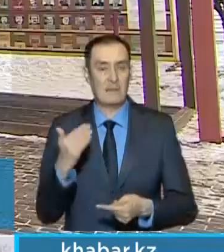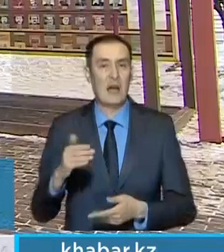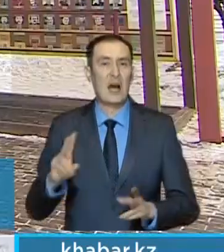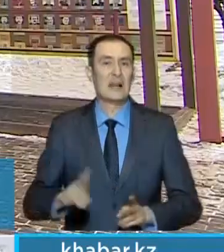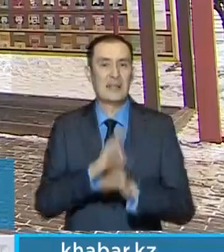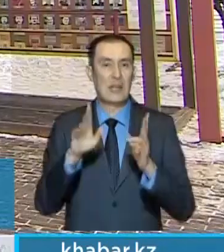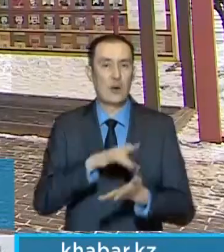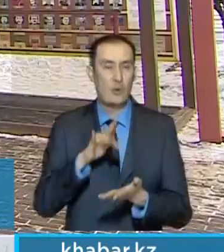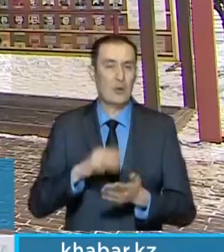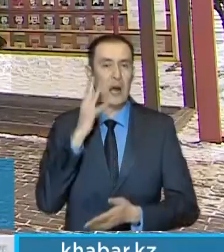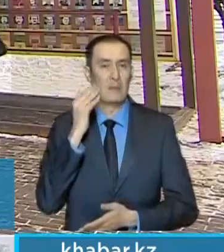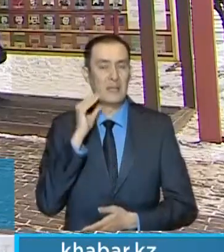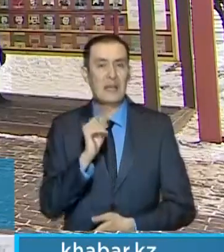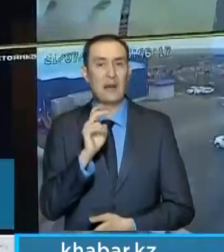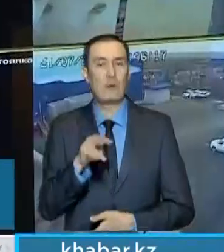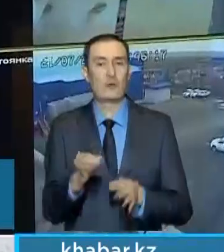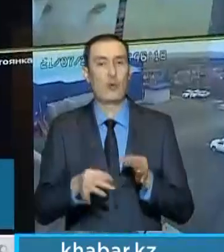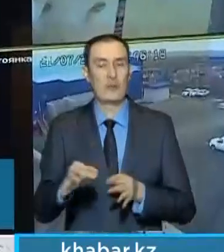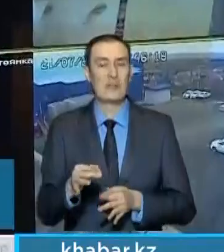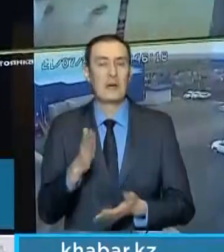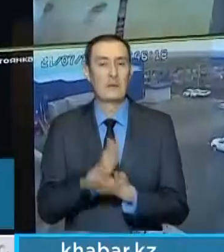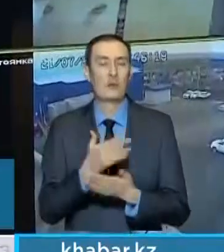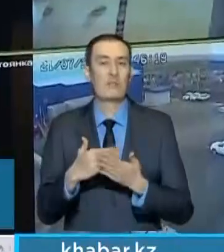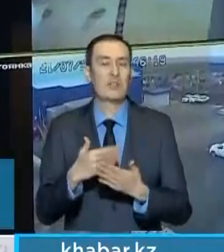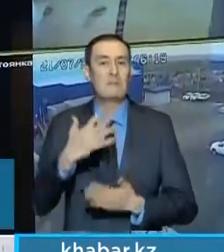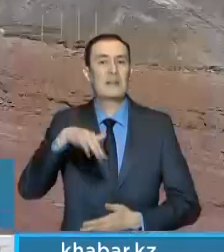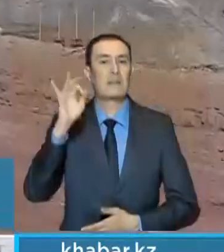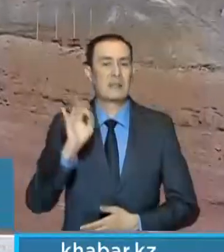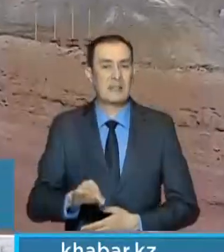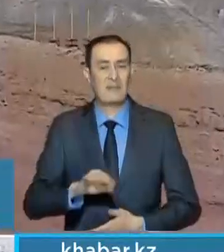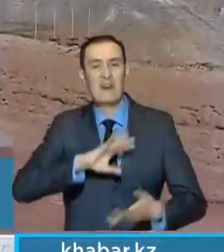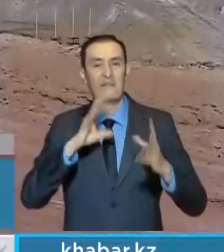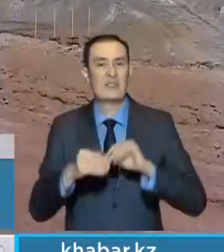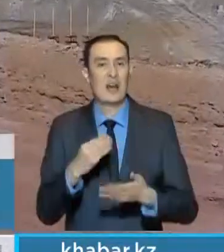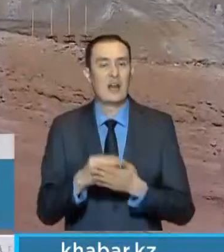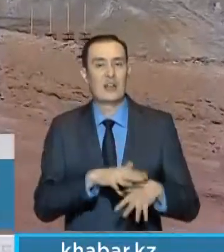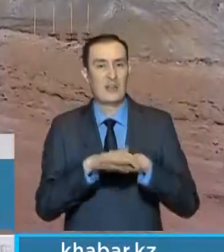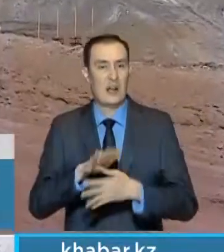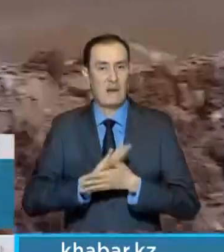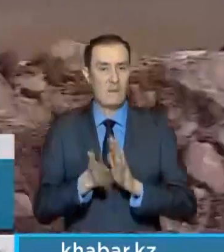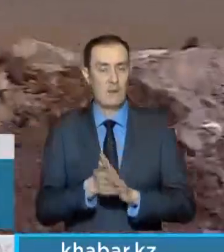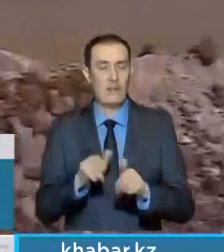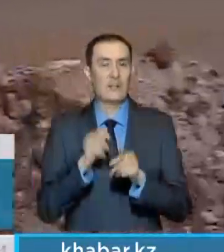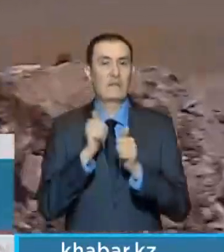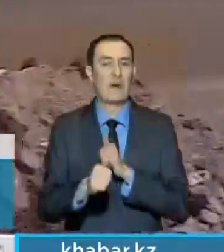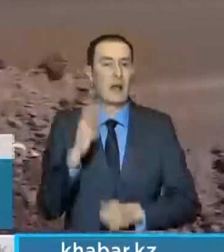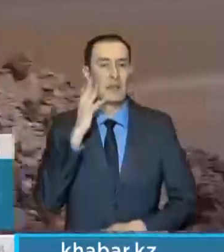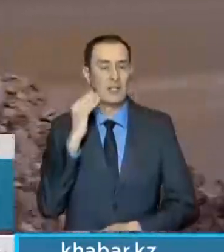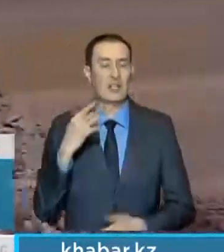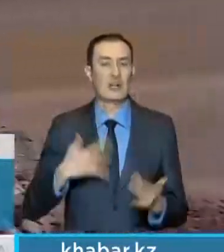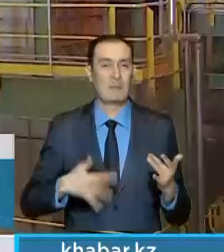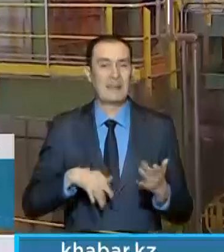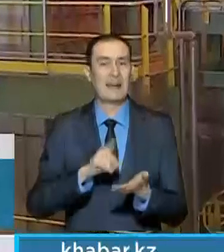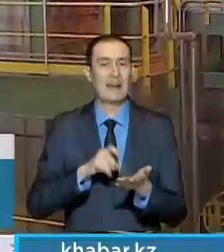Астану Алматы и Акмолинской область на эти три региона приходится почти 50% всех договоров также в числе лидеров Алматинская Жамбылская